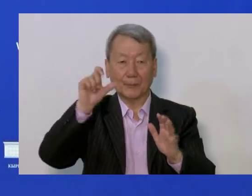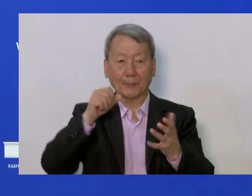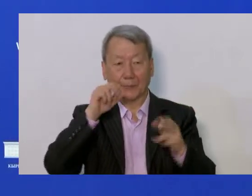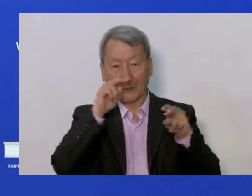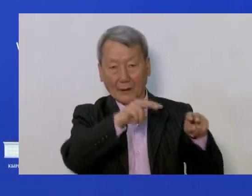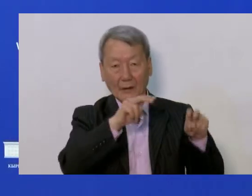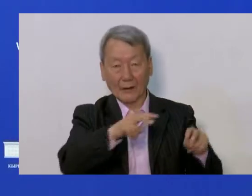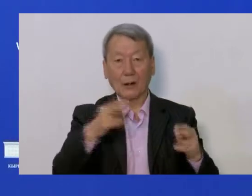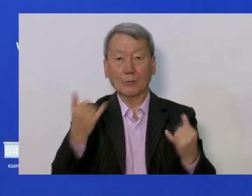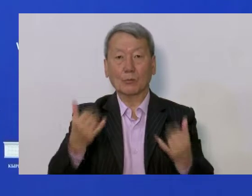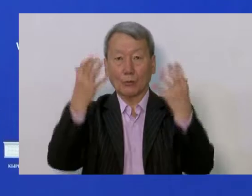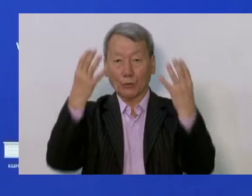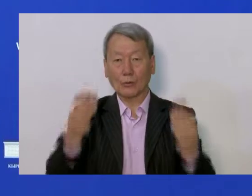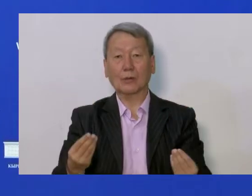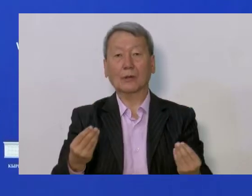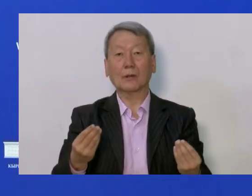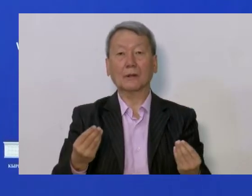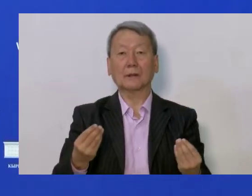атат. Мына бүгүнкү